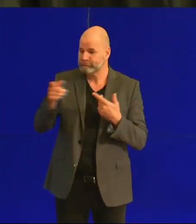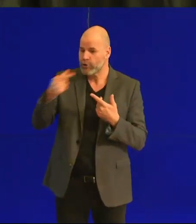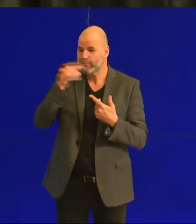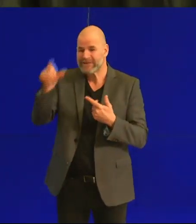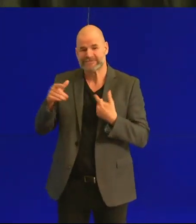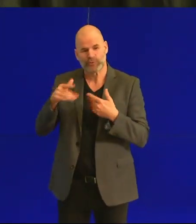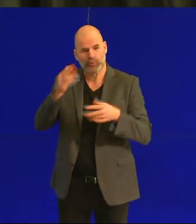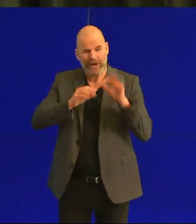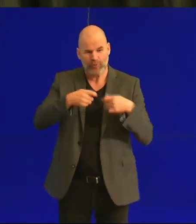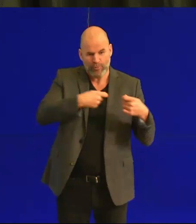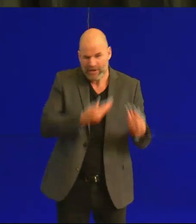de crise